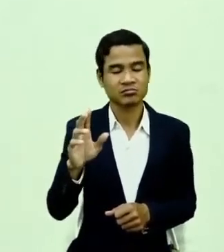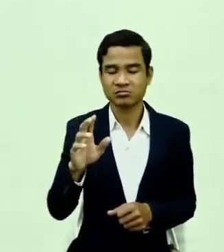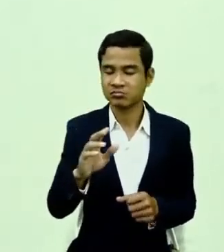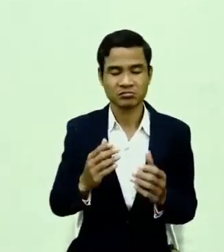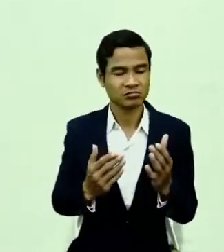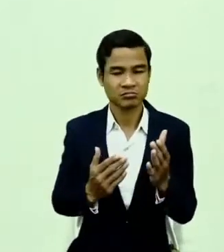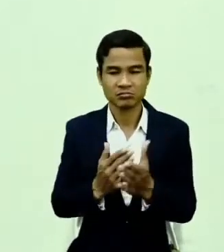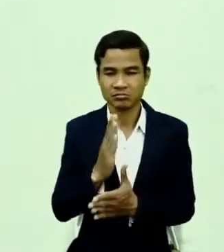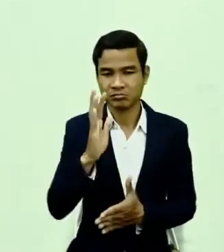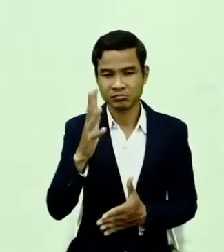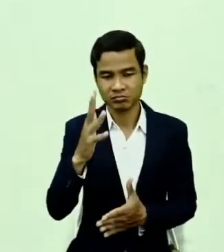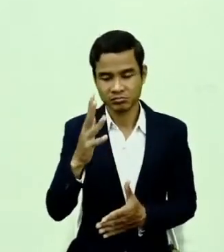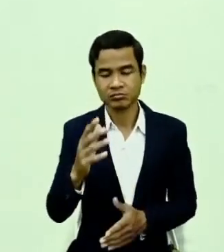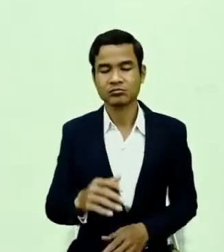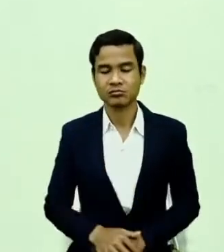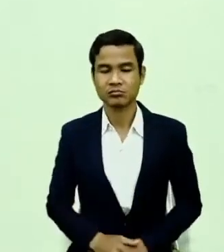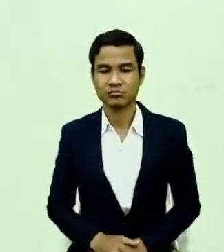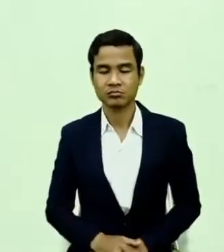tì